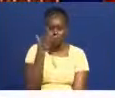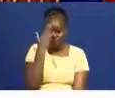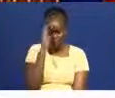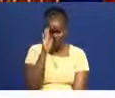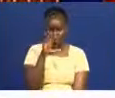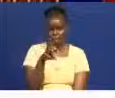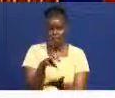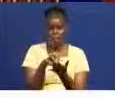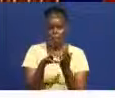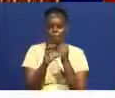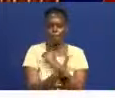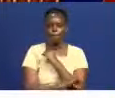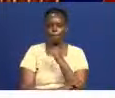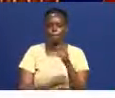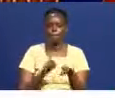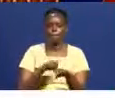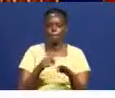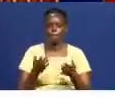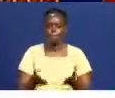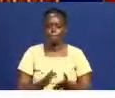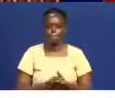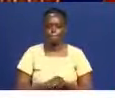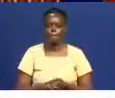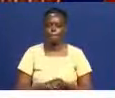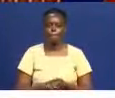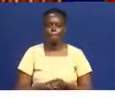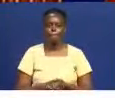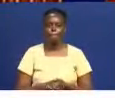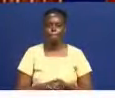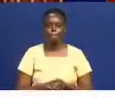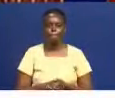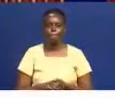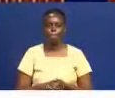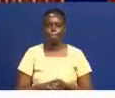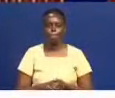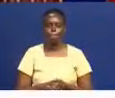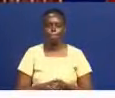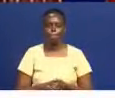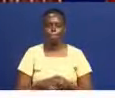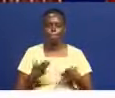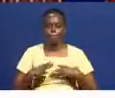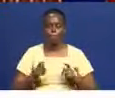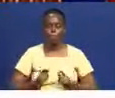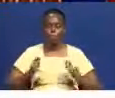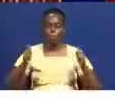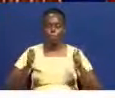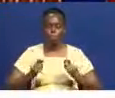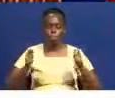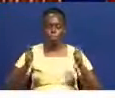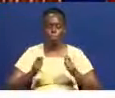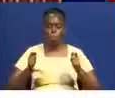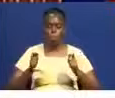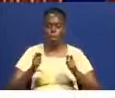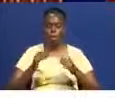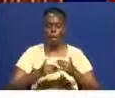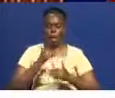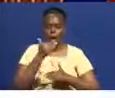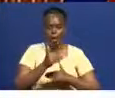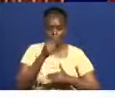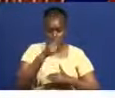Recognizing the state of the nation at this moment, the ongoing protests following the passing of the Finance